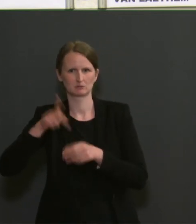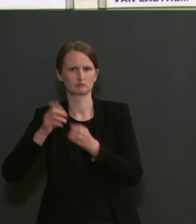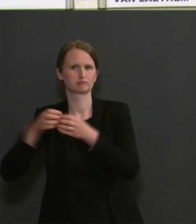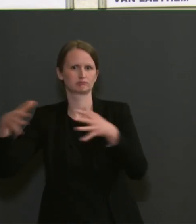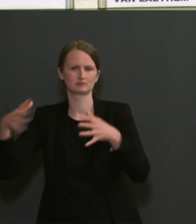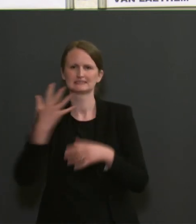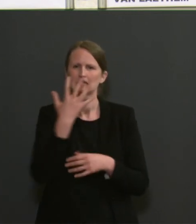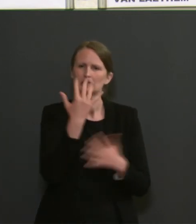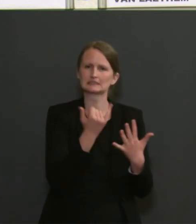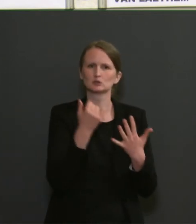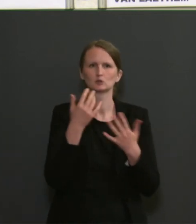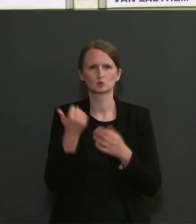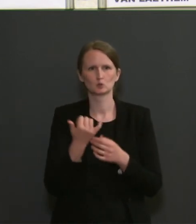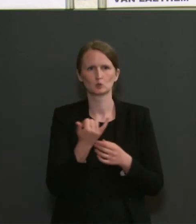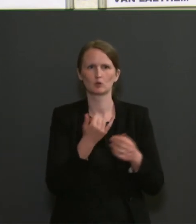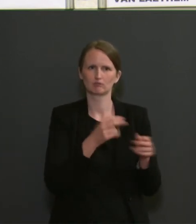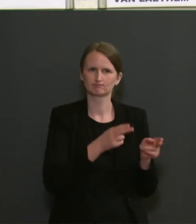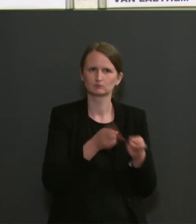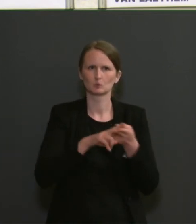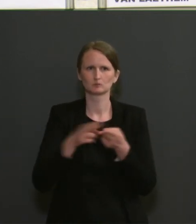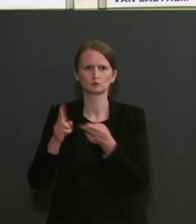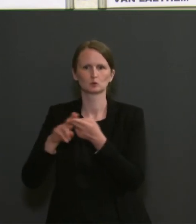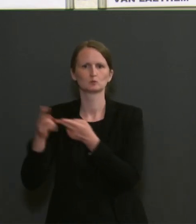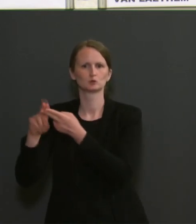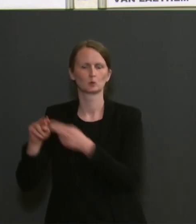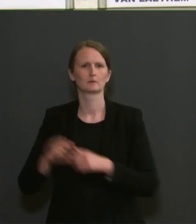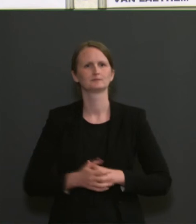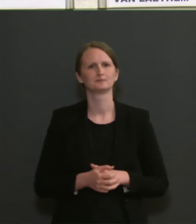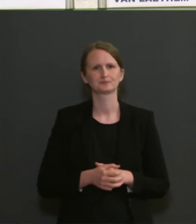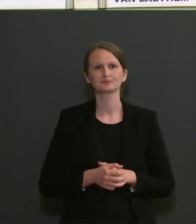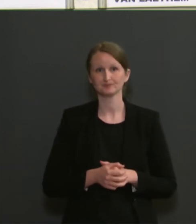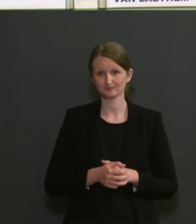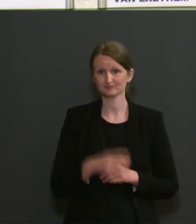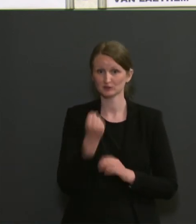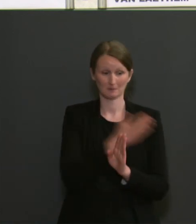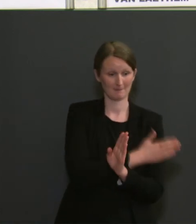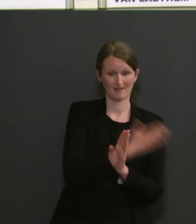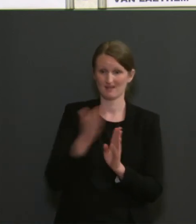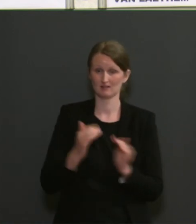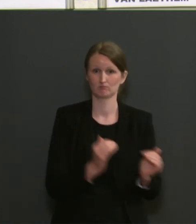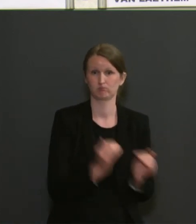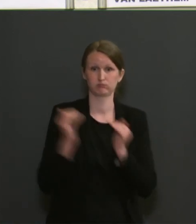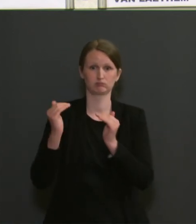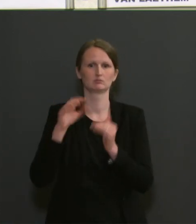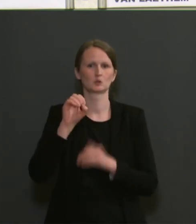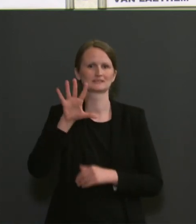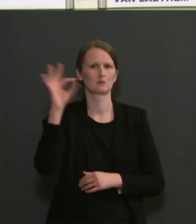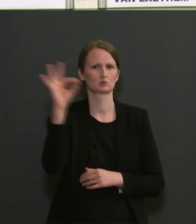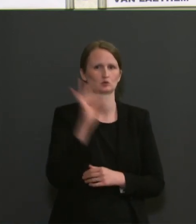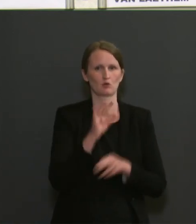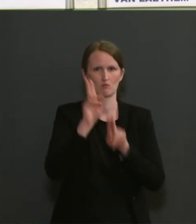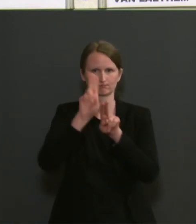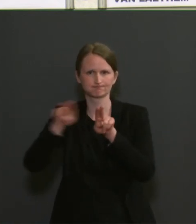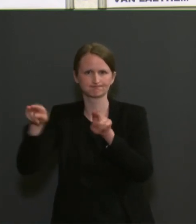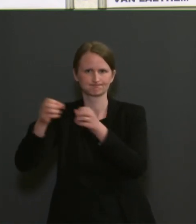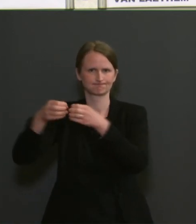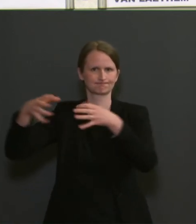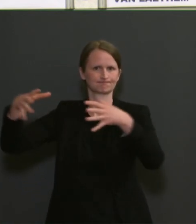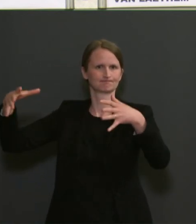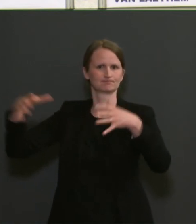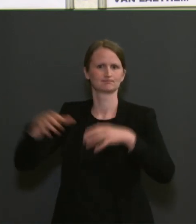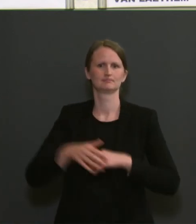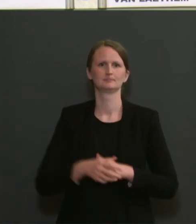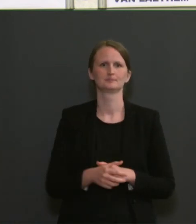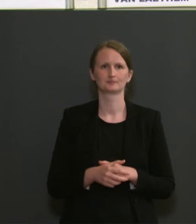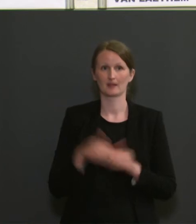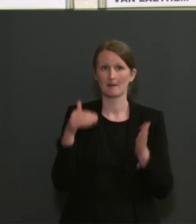de 35% sur une base hebdomadaire et nous avons actuellement 1428 patients qui sont hospitalisés,